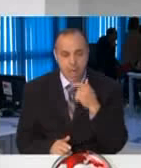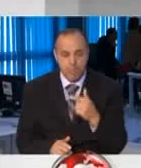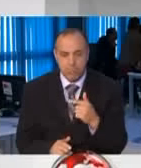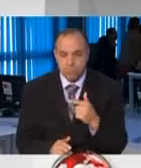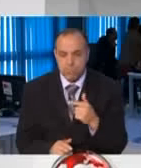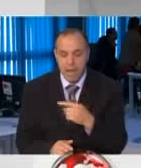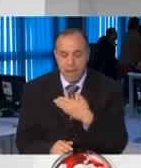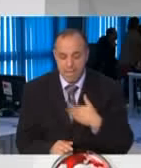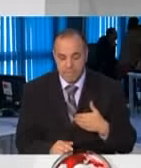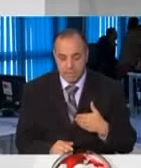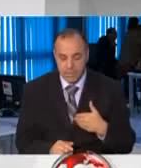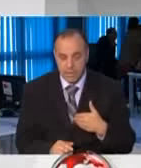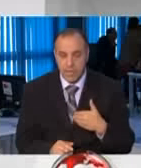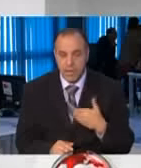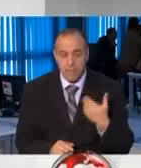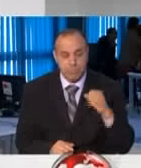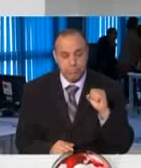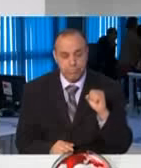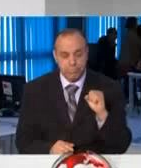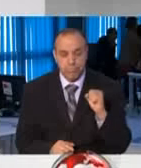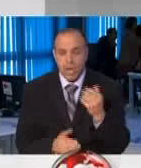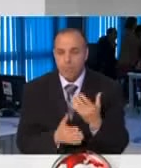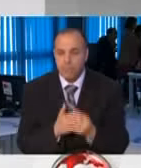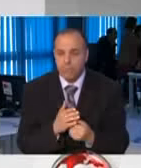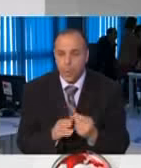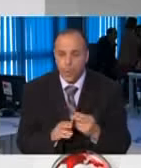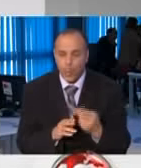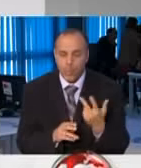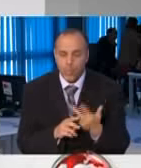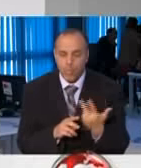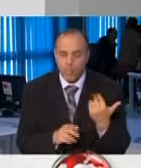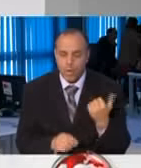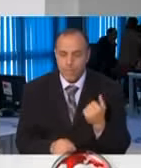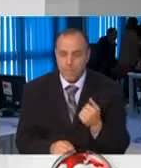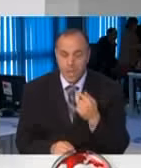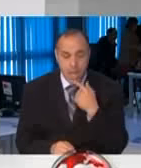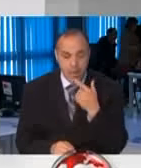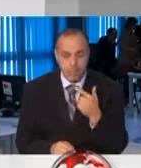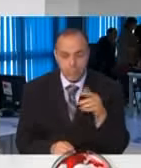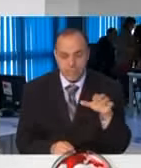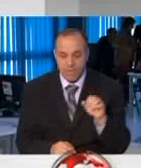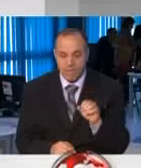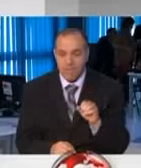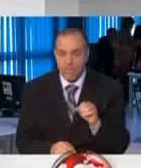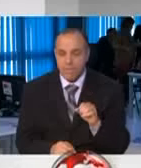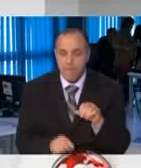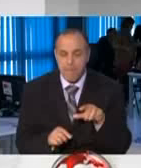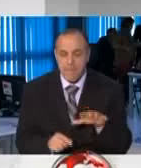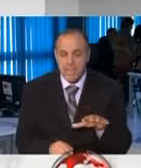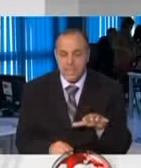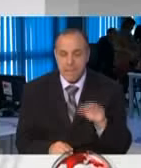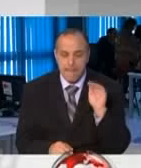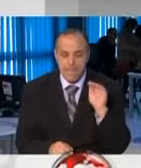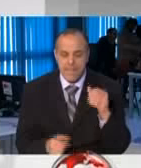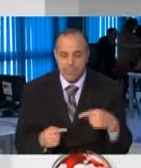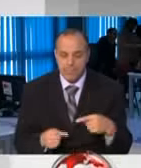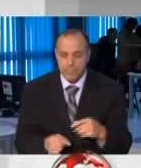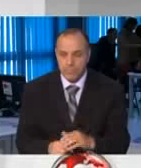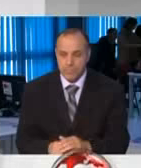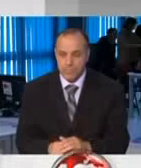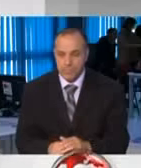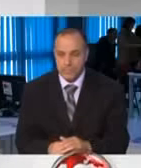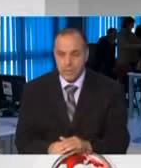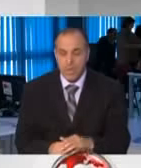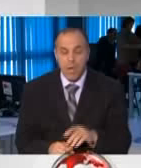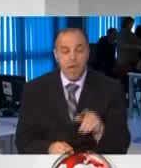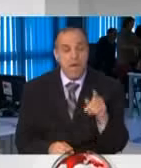ويسعى نادي الإفريقي لتحقيق انتصار غاب عنه منذ جولات عدة عندما يستضيف في ملعب المنزه مستقبل المرسى. وفي